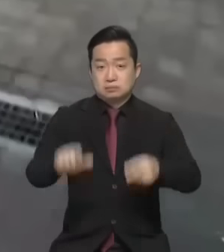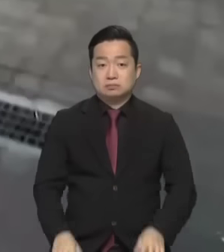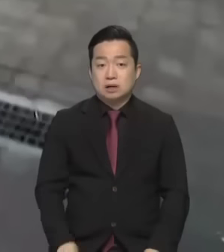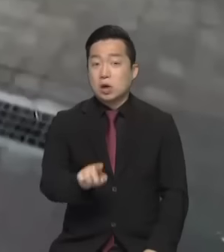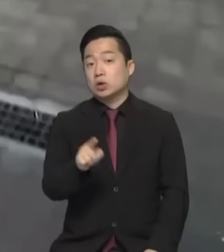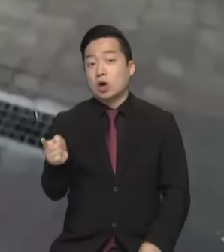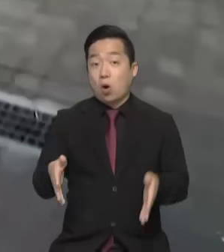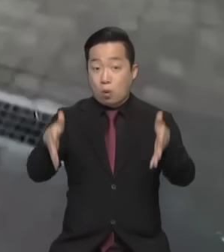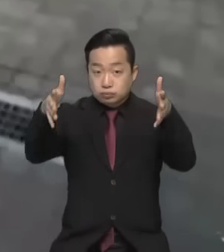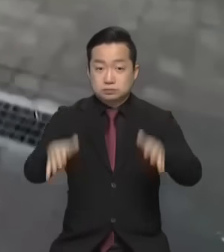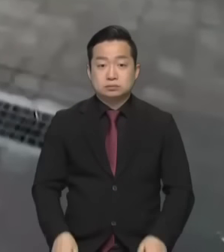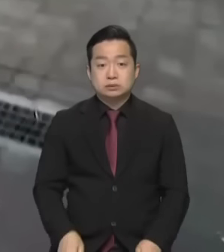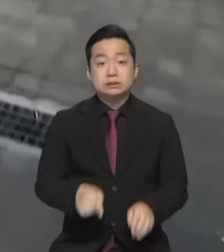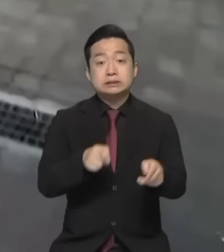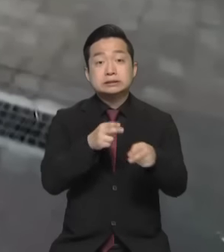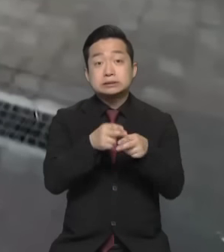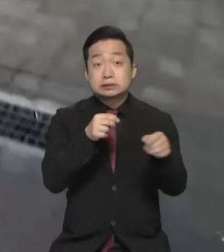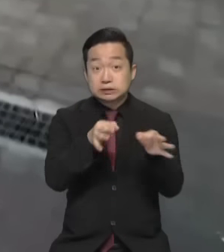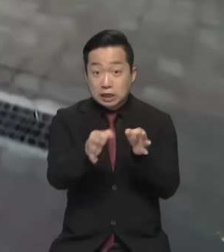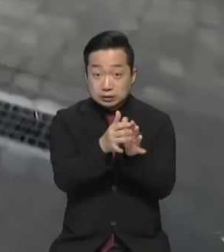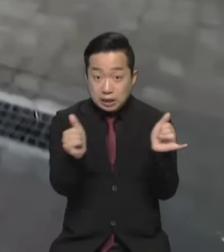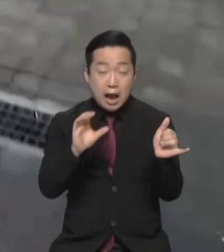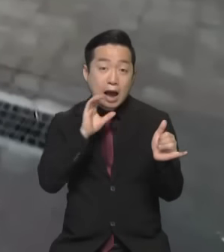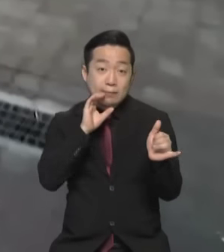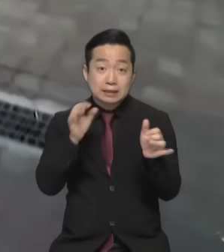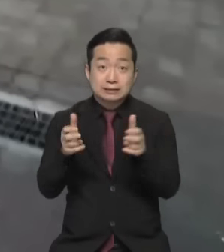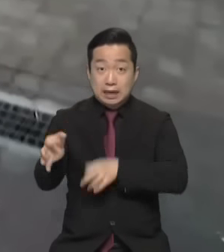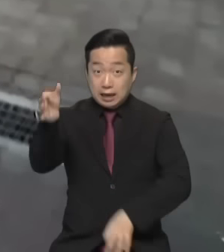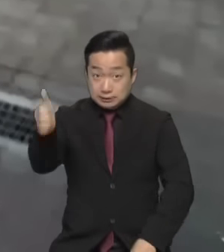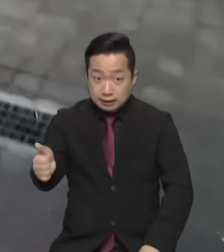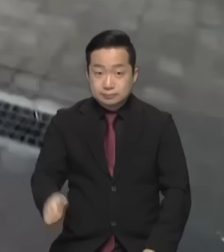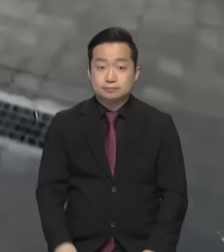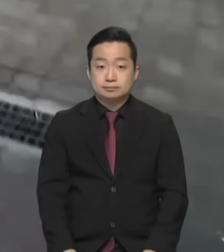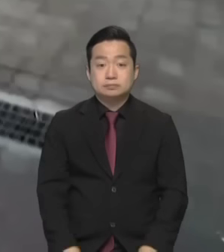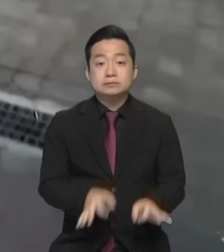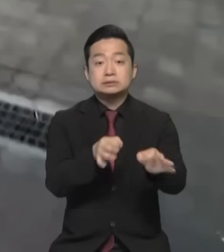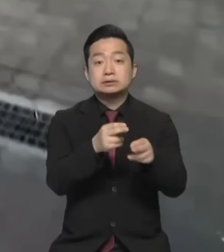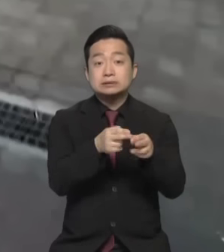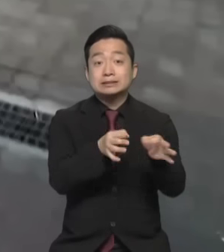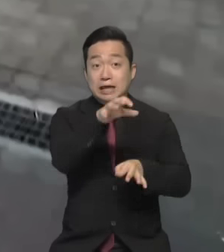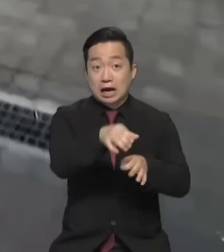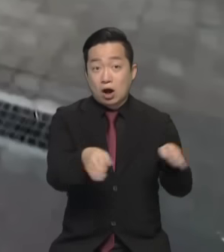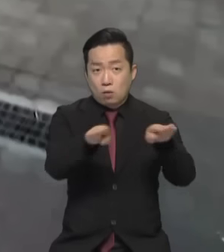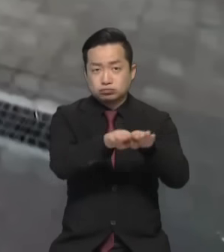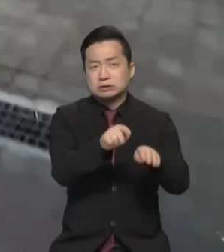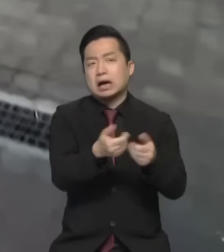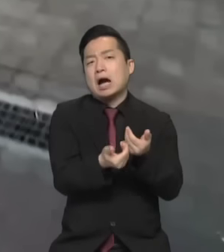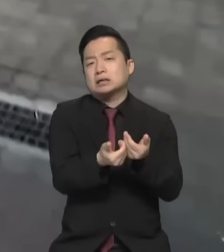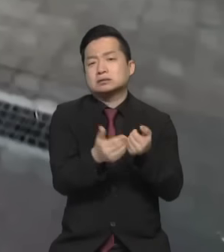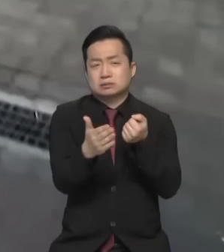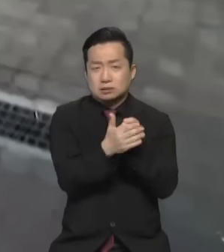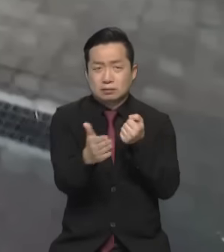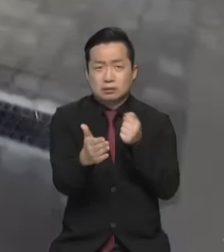옆 건물에서 식당을 함께 운영하고 있는 카페 업주 김종영 씨는 식당이 있는 건물주와의 갈등 때문이라고 주장합니다. 김